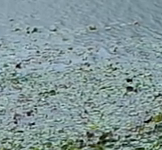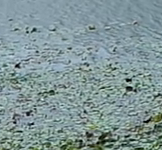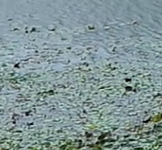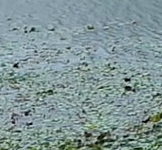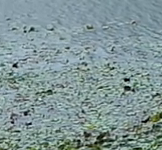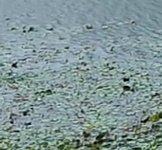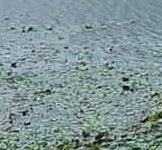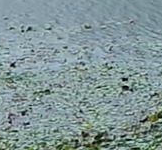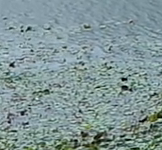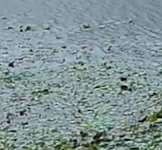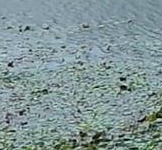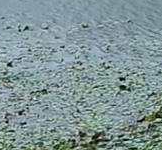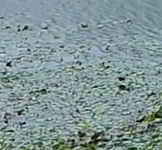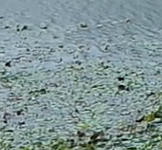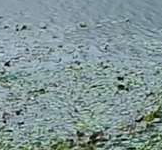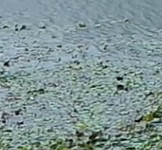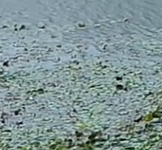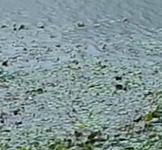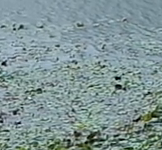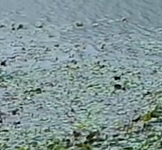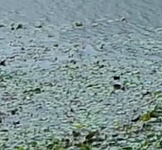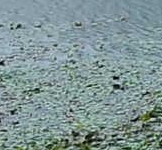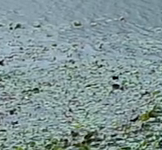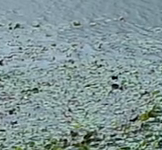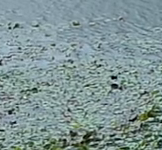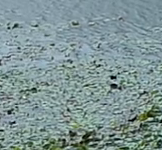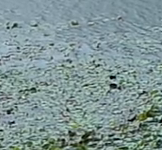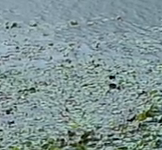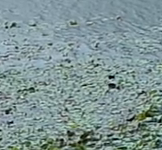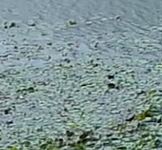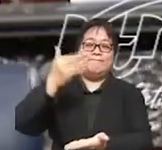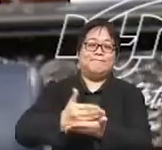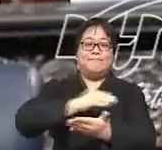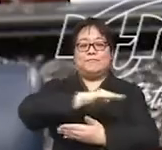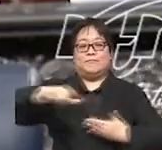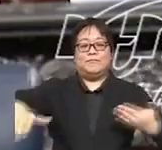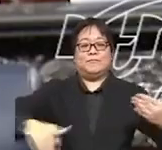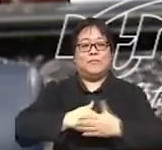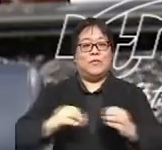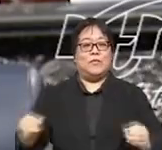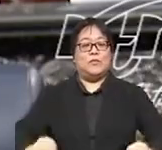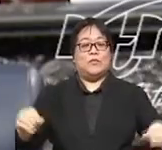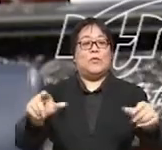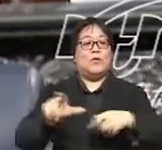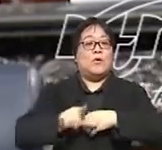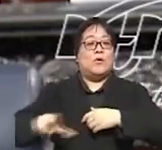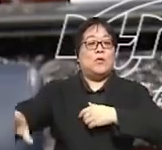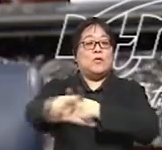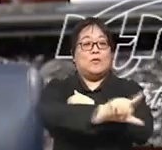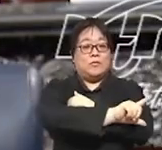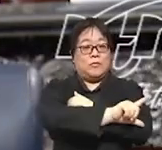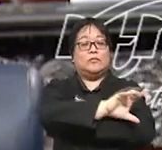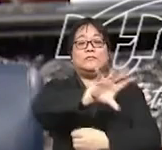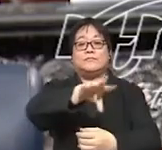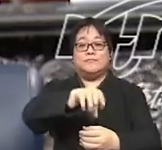rezeki a-force rhizoplane dan kerajaan juga telah menghentikan semua operasi plumbungan di kawasan itu